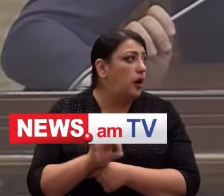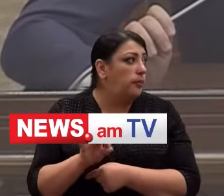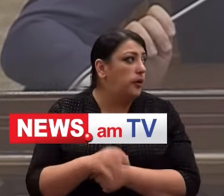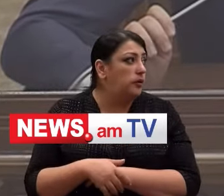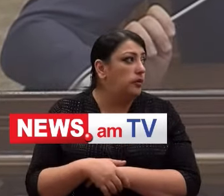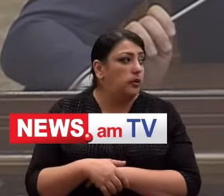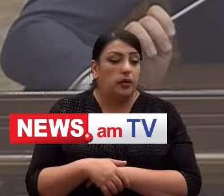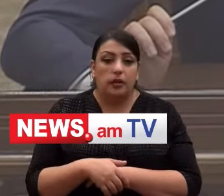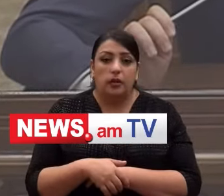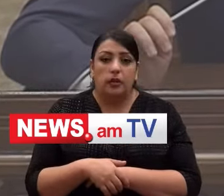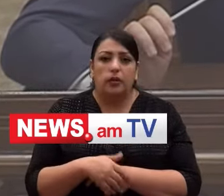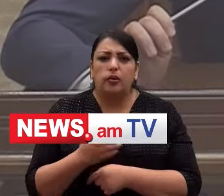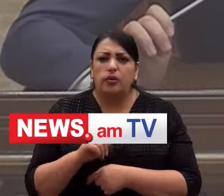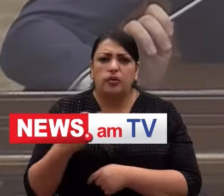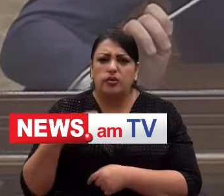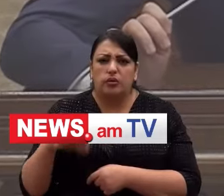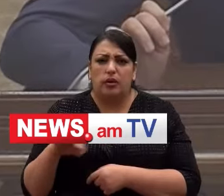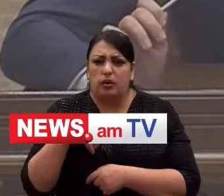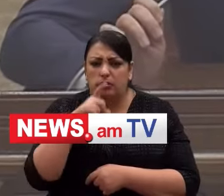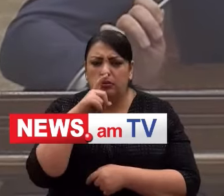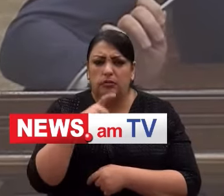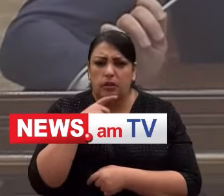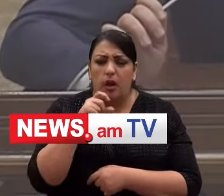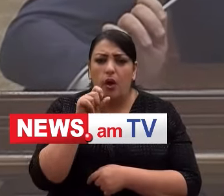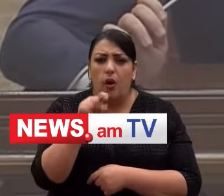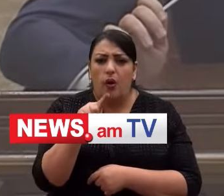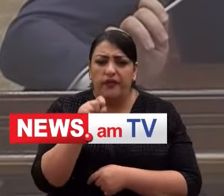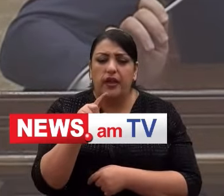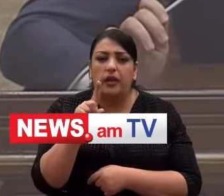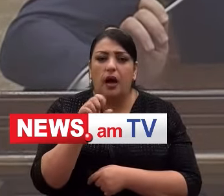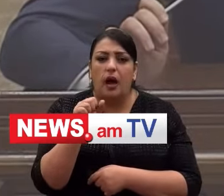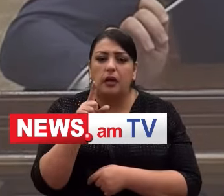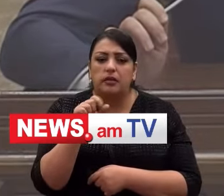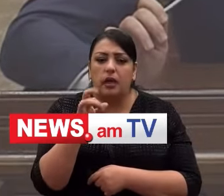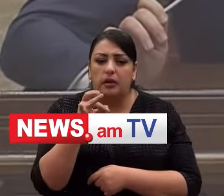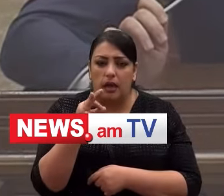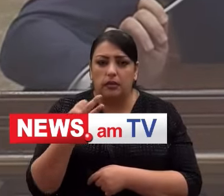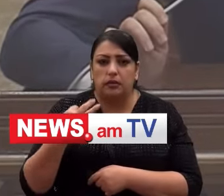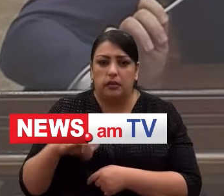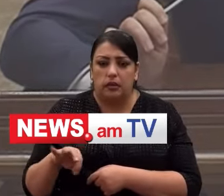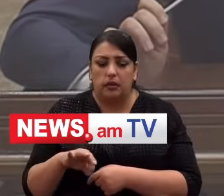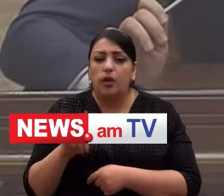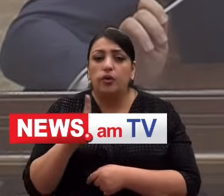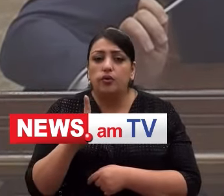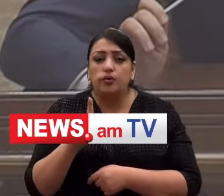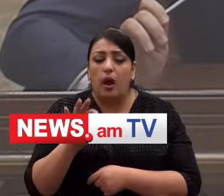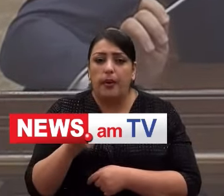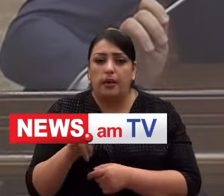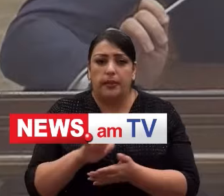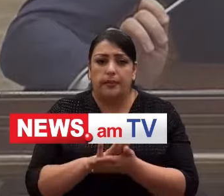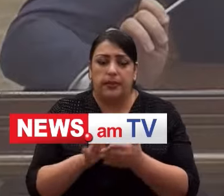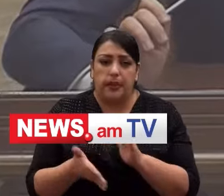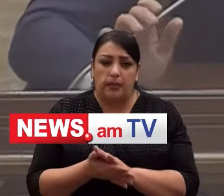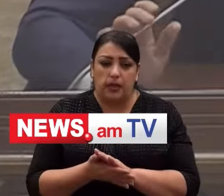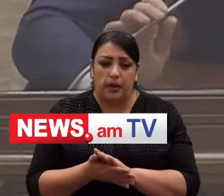դա պայմանավորված։ Որ տղայի մասին է խոսքը։ Պարոն Հովիկ Աղազարյանի տղայի։ Հա, լավ, հասկացա։ Ինչո՞վ է դա պայմանավորված։ Շատ լավ, շատ